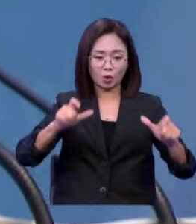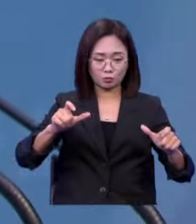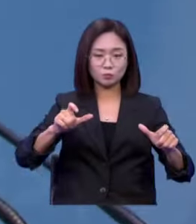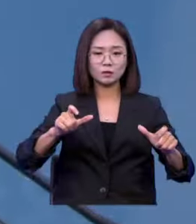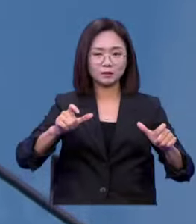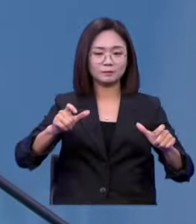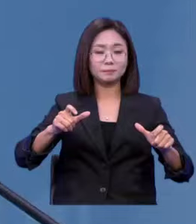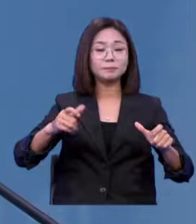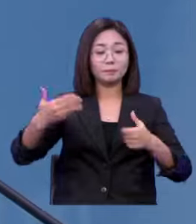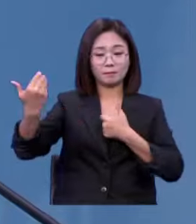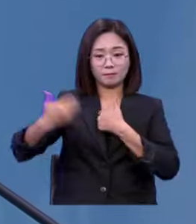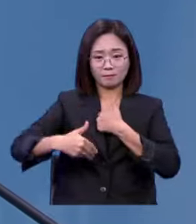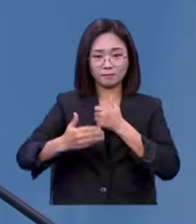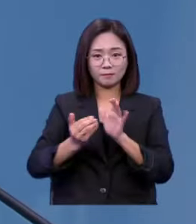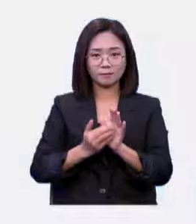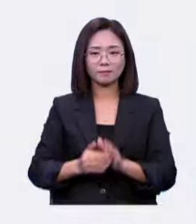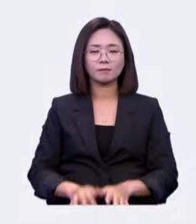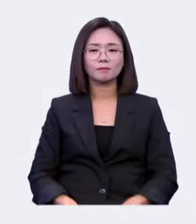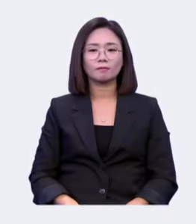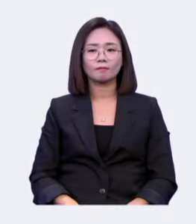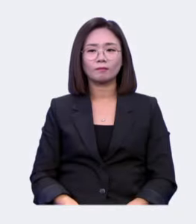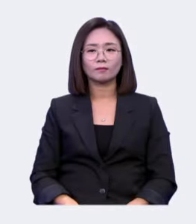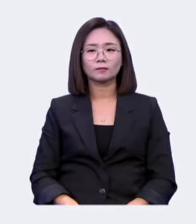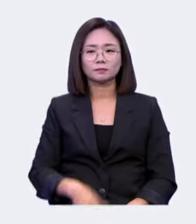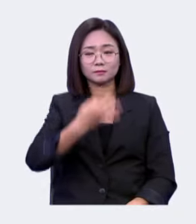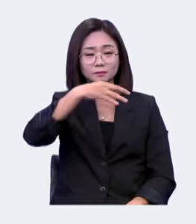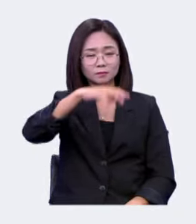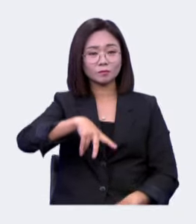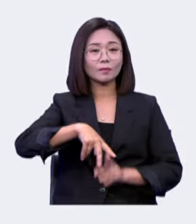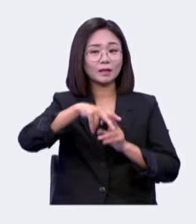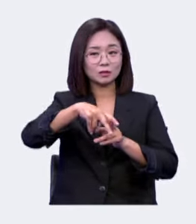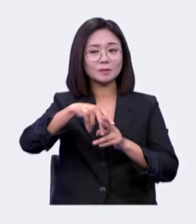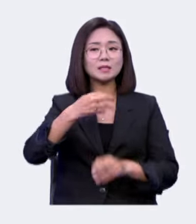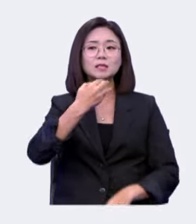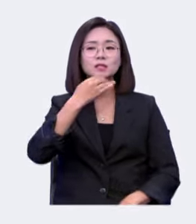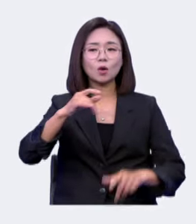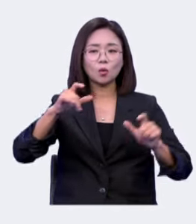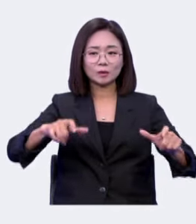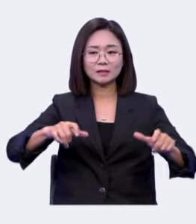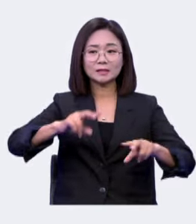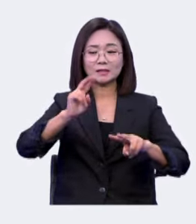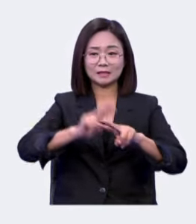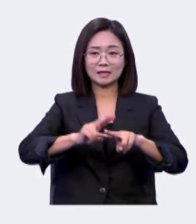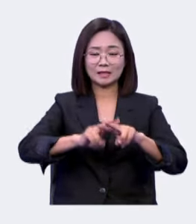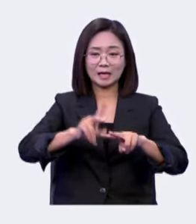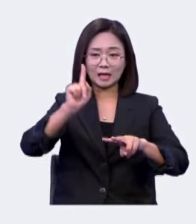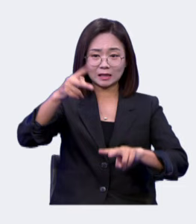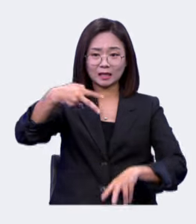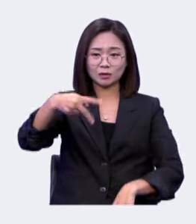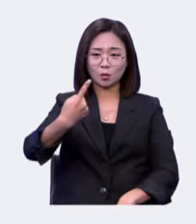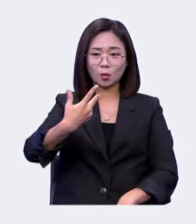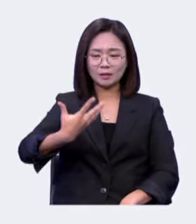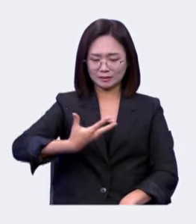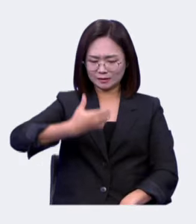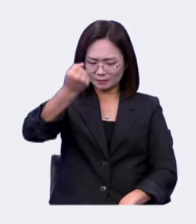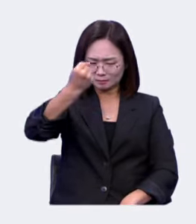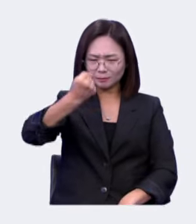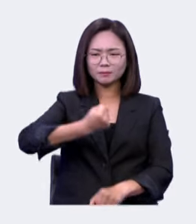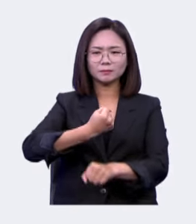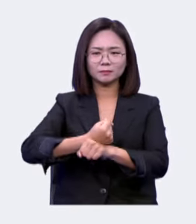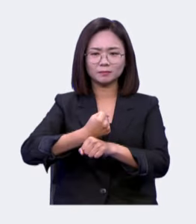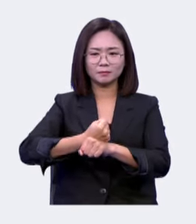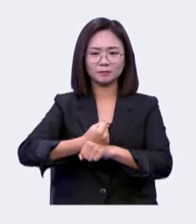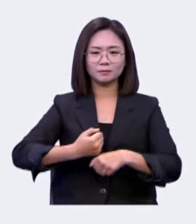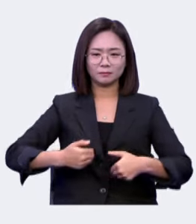의지를 강조했습니다. 험지 출마해서 수도권에서 한석이라도 탈환하는 게 내